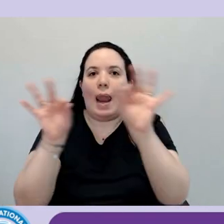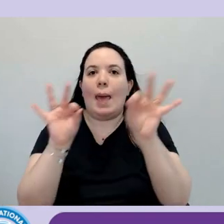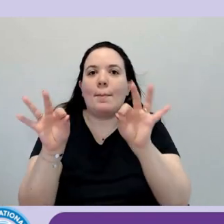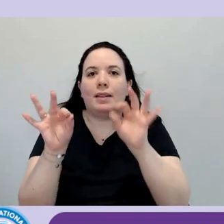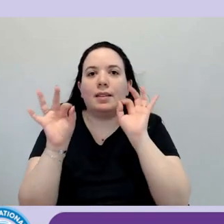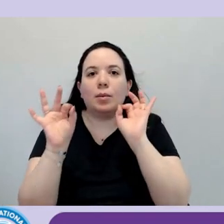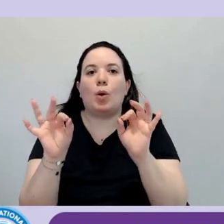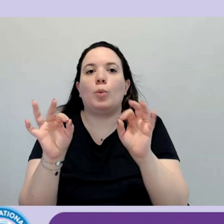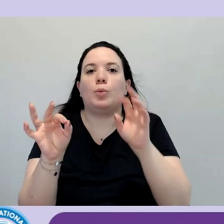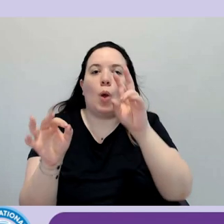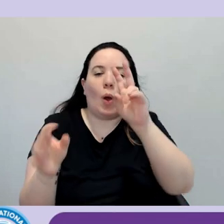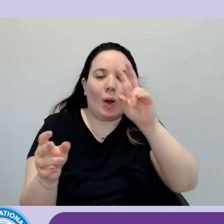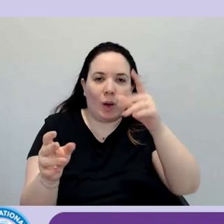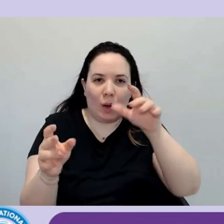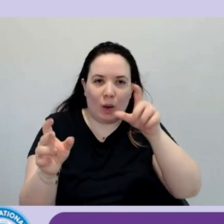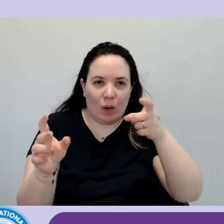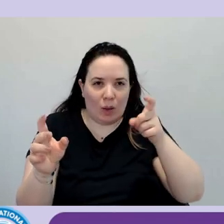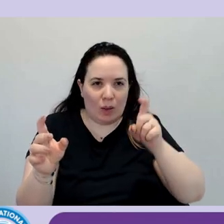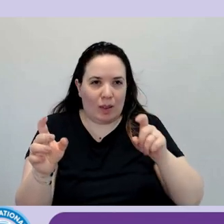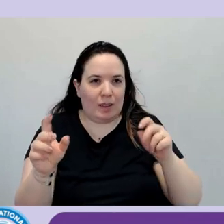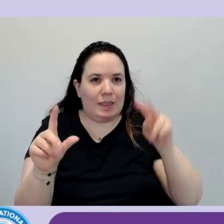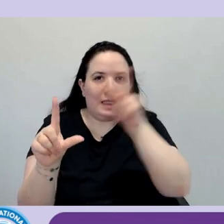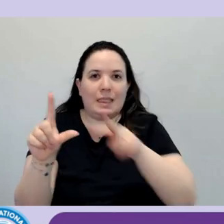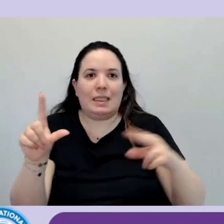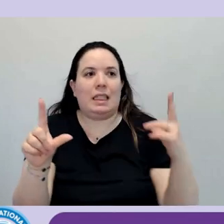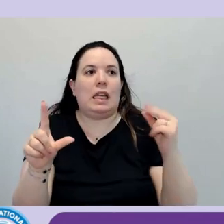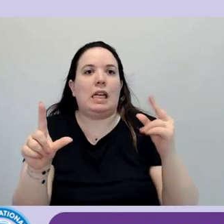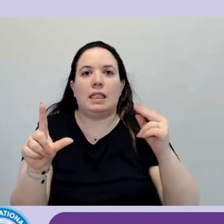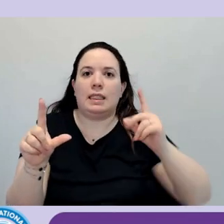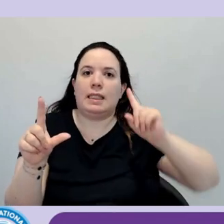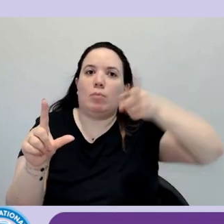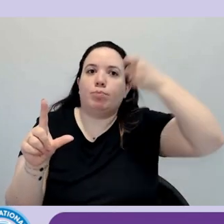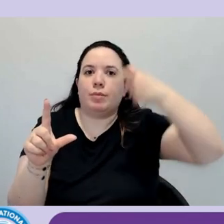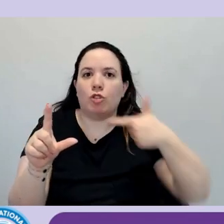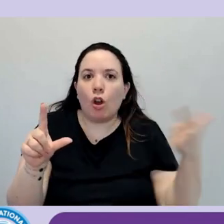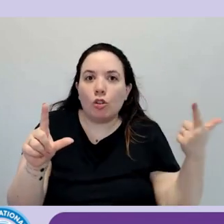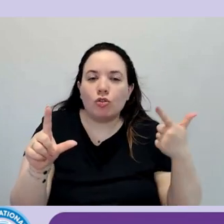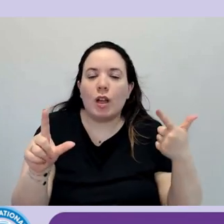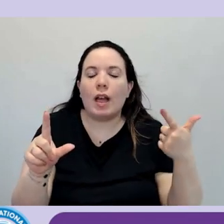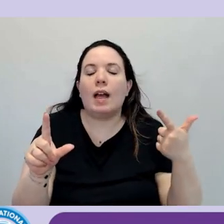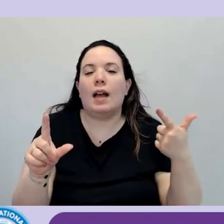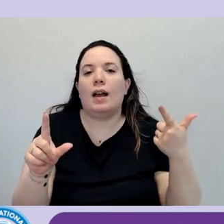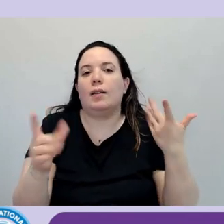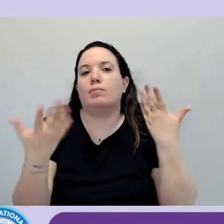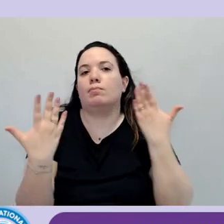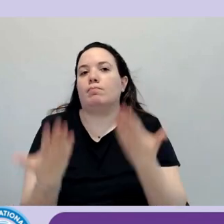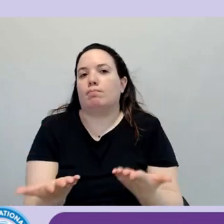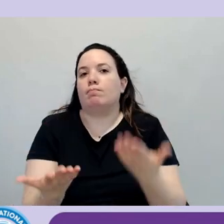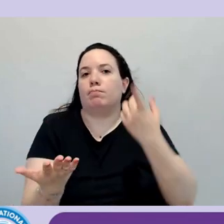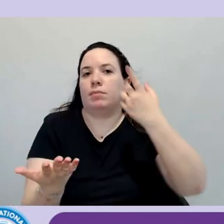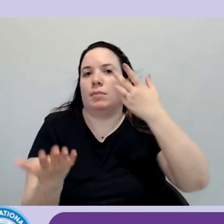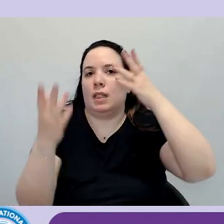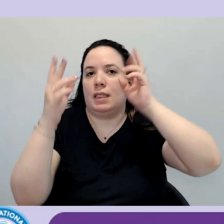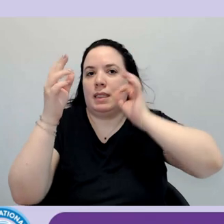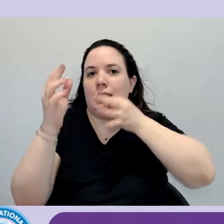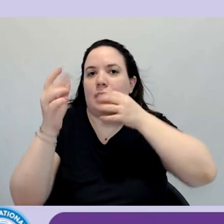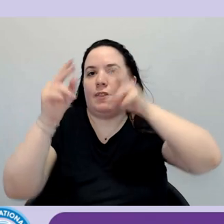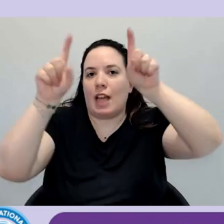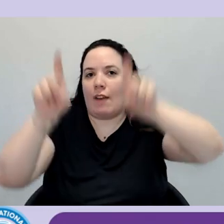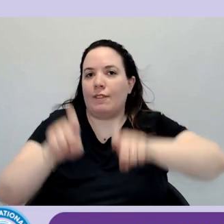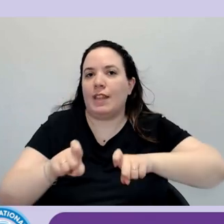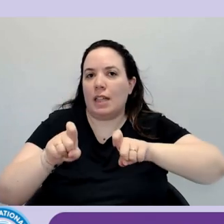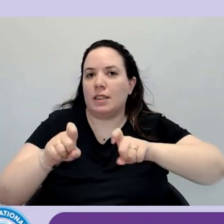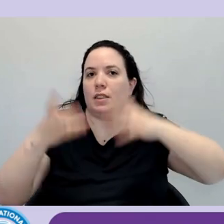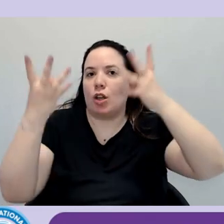diciamo intercettati dallo screen reader e a quel punto lì è evidente che la verifica non può essere completa e